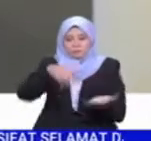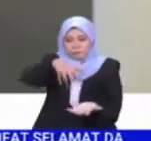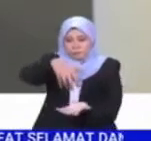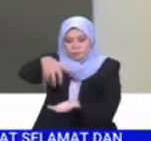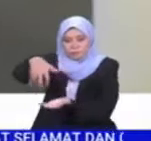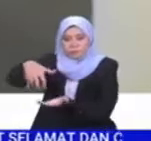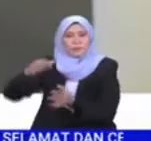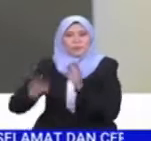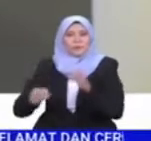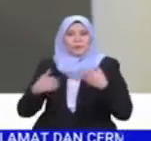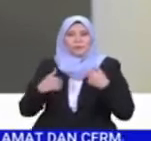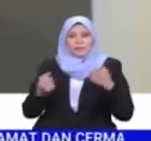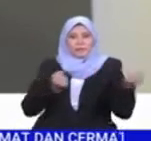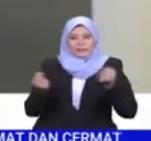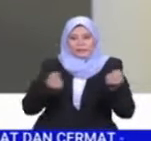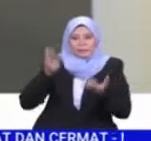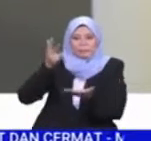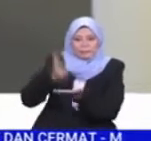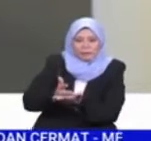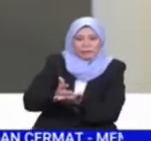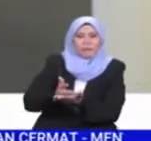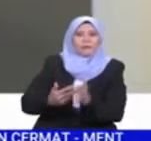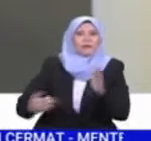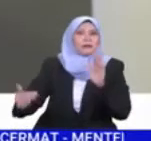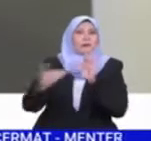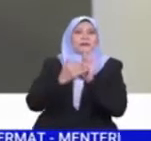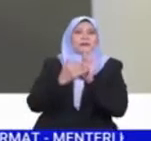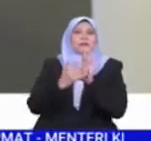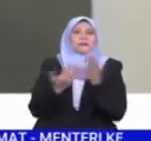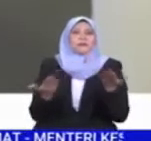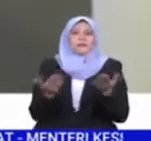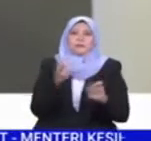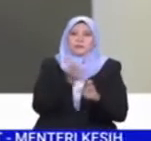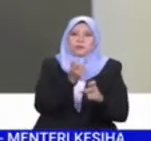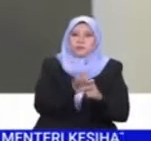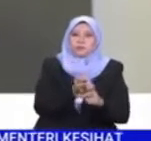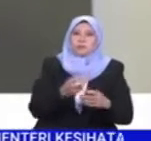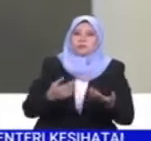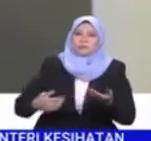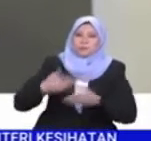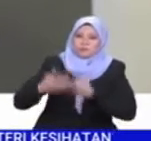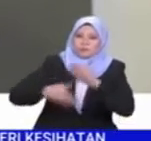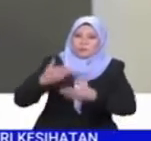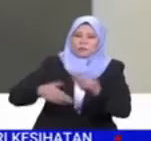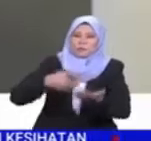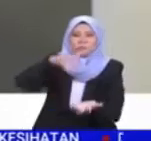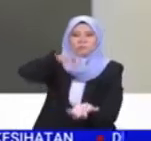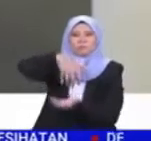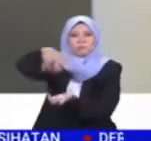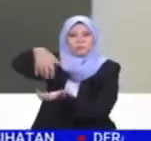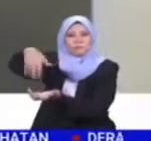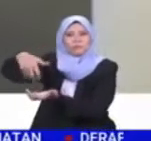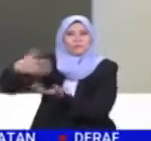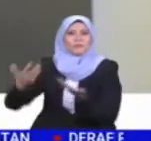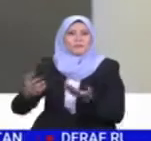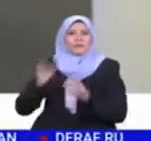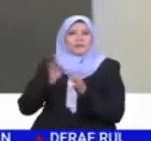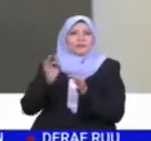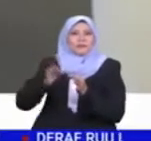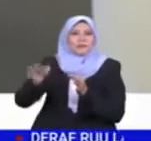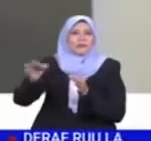ada halangan kenderaan, ianya akan menyukarkan lagi proses kutipan sisa pepejal dan juga